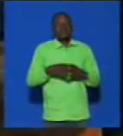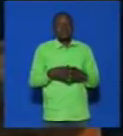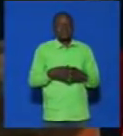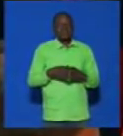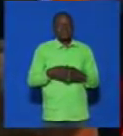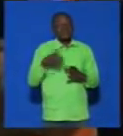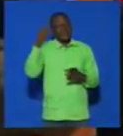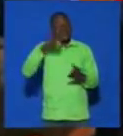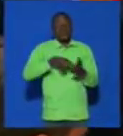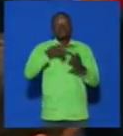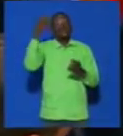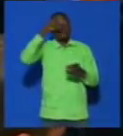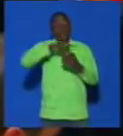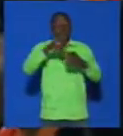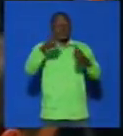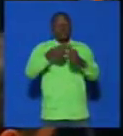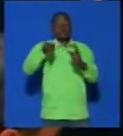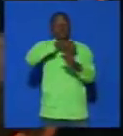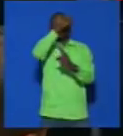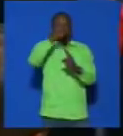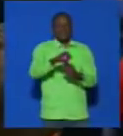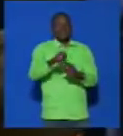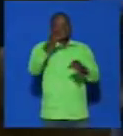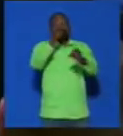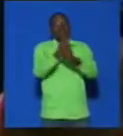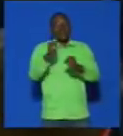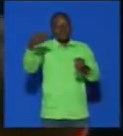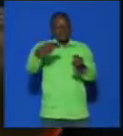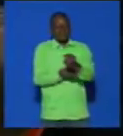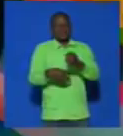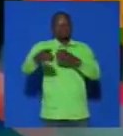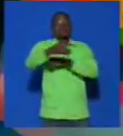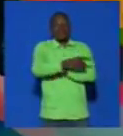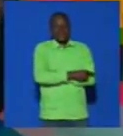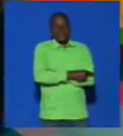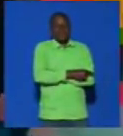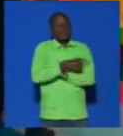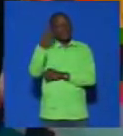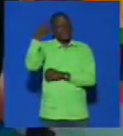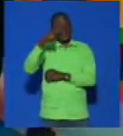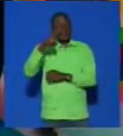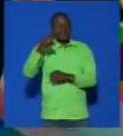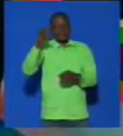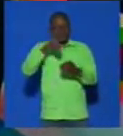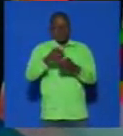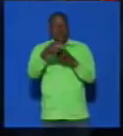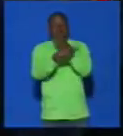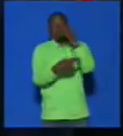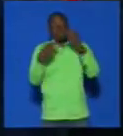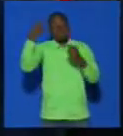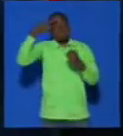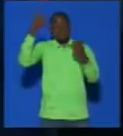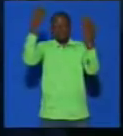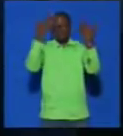le verdict est tombé au sommet européen theresa may a obtenu de nouvelles dates d'échéance et la pression est maximale le destin du royaume uni repose plus que